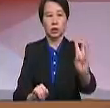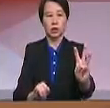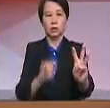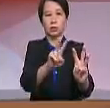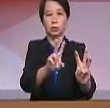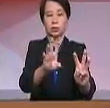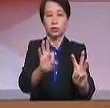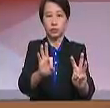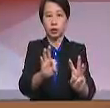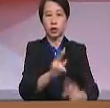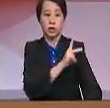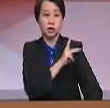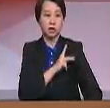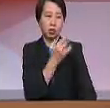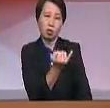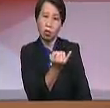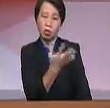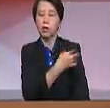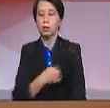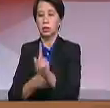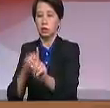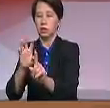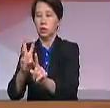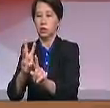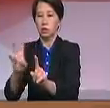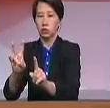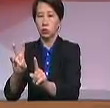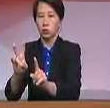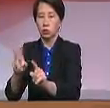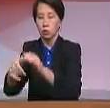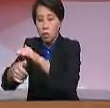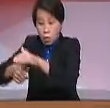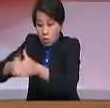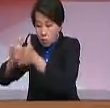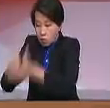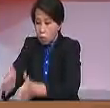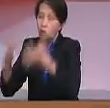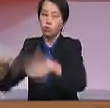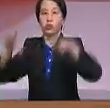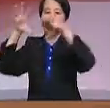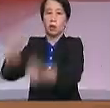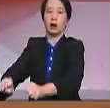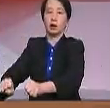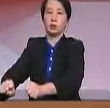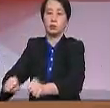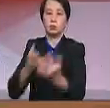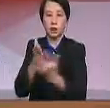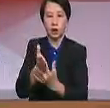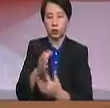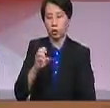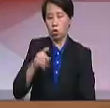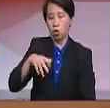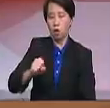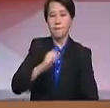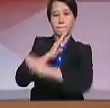629 tekong dan 167 penyeludup telah ditahan menerusi ops benteng.